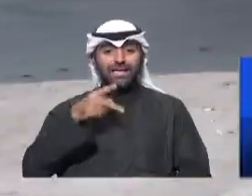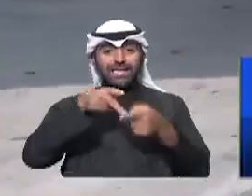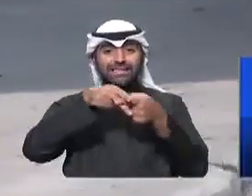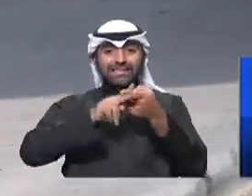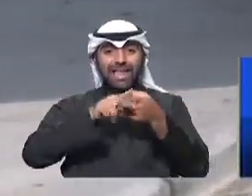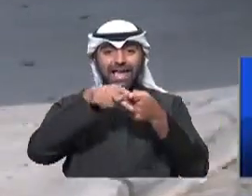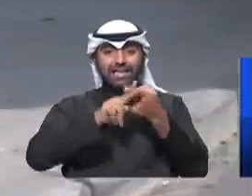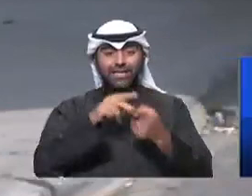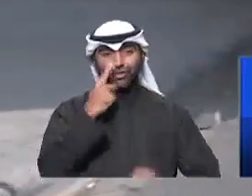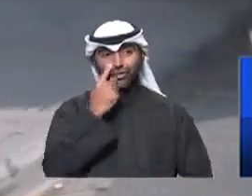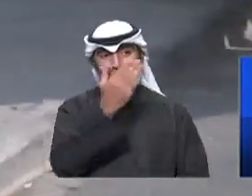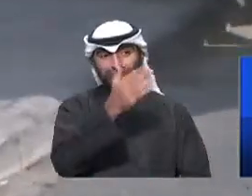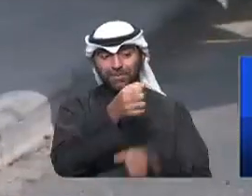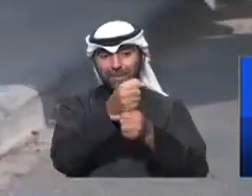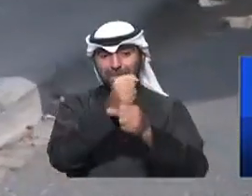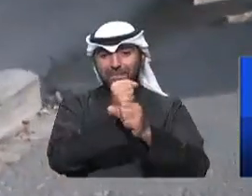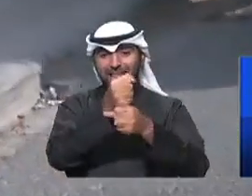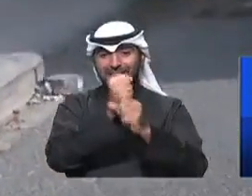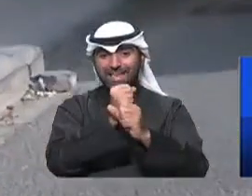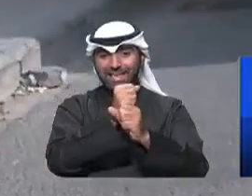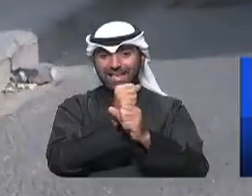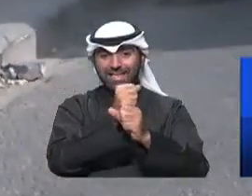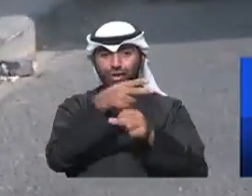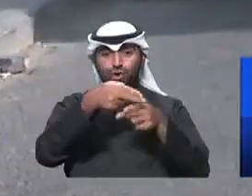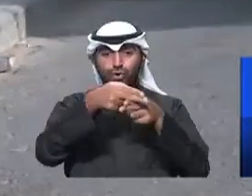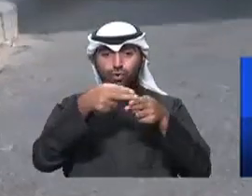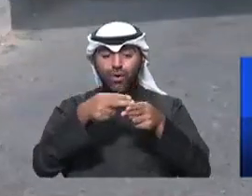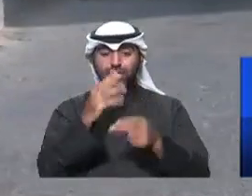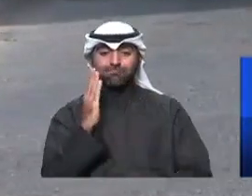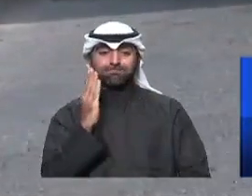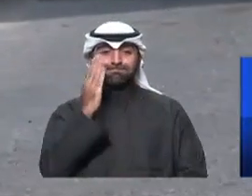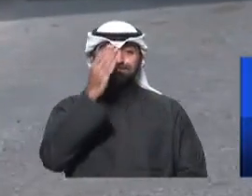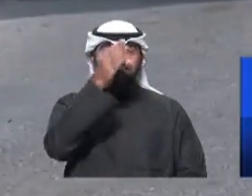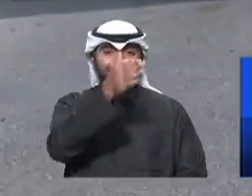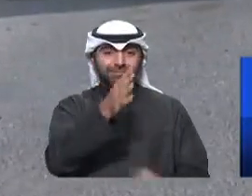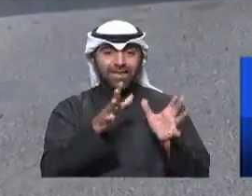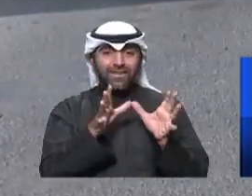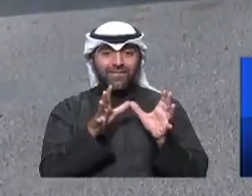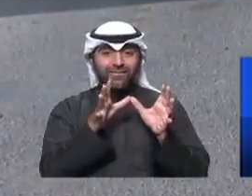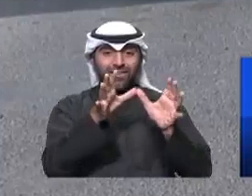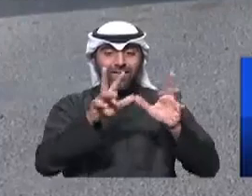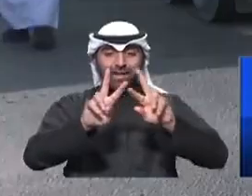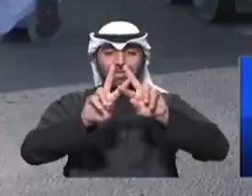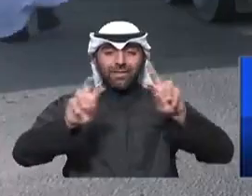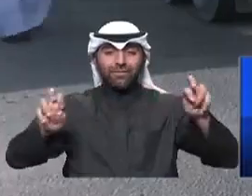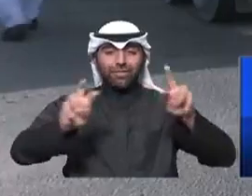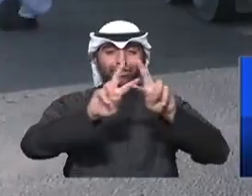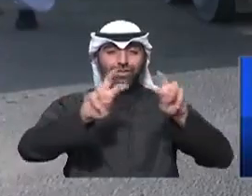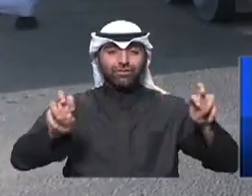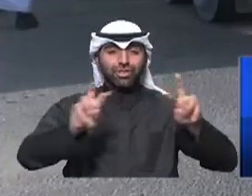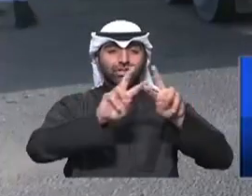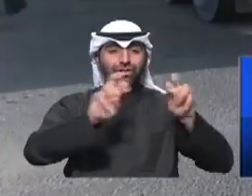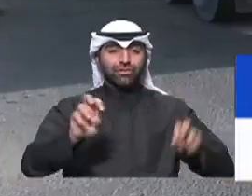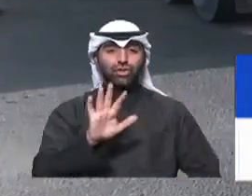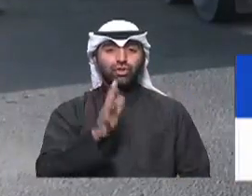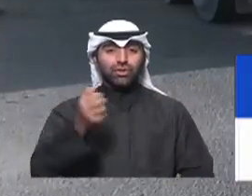العاصمة إجراءاتها القانونية لرفع المركبات المهملة والسكراب. السيارات هذه طبعا اللي تكون تابعة